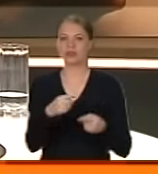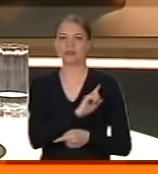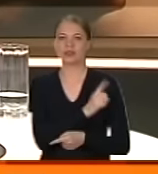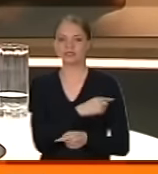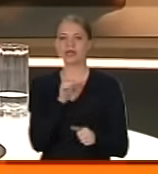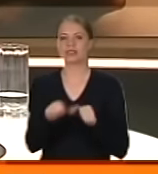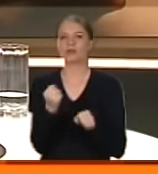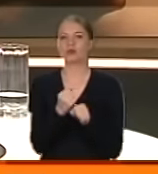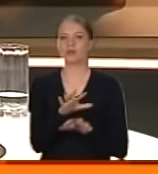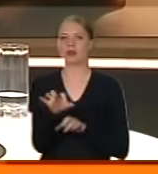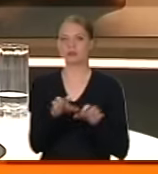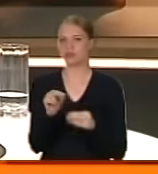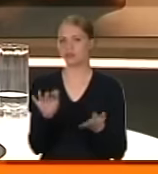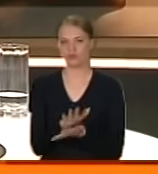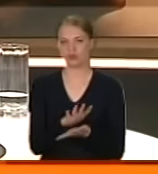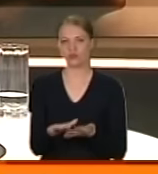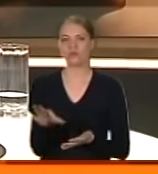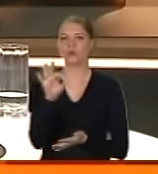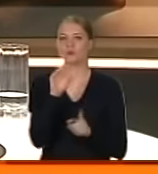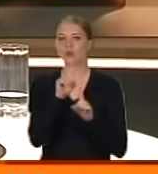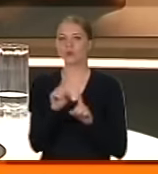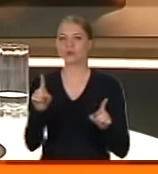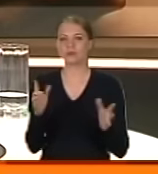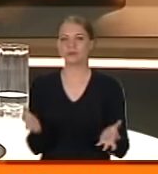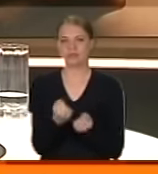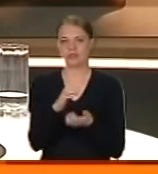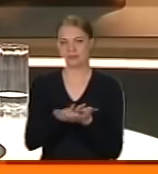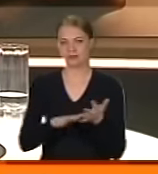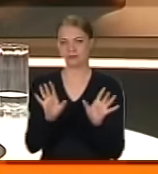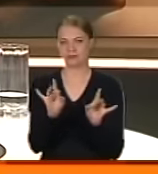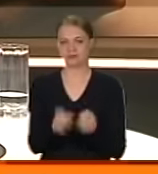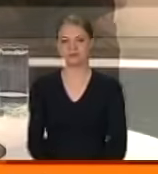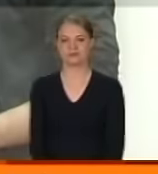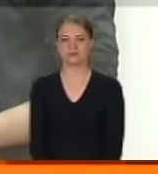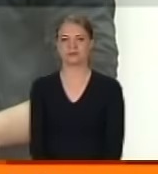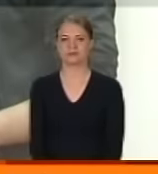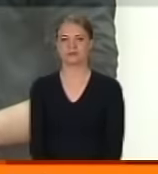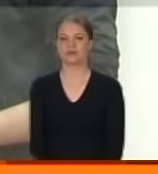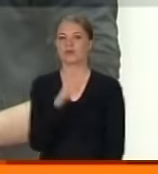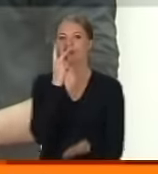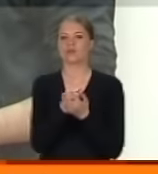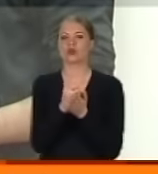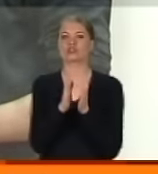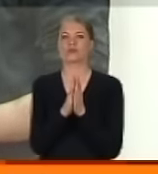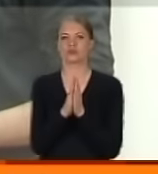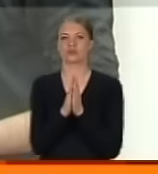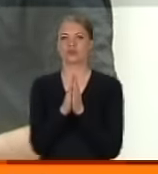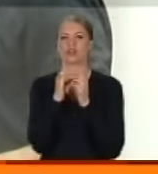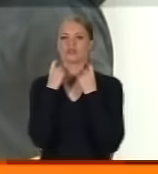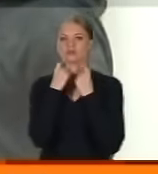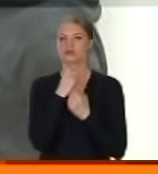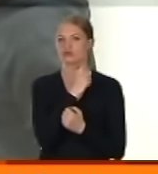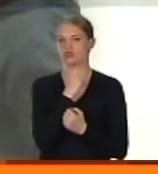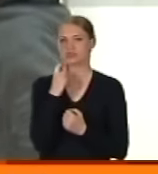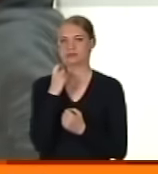а саме роблять масажі безкоштовно. Про особливе зцілення Олеся Кантаністова. Покажи, будь ласка, шийний відділ.